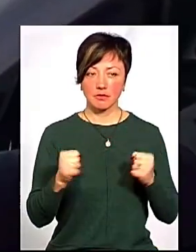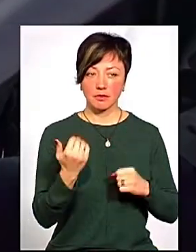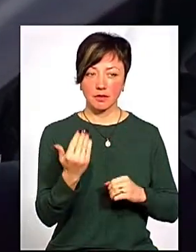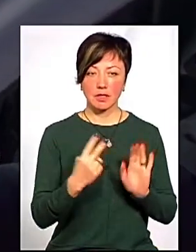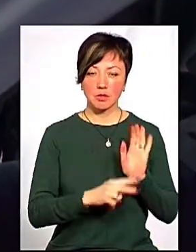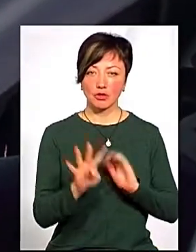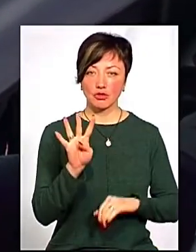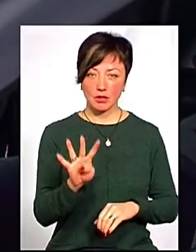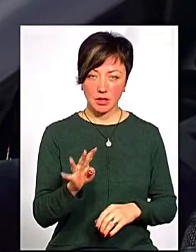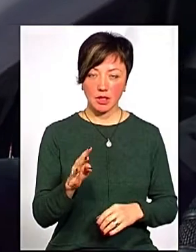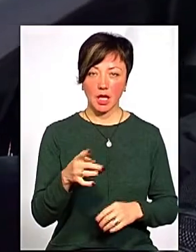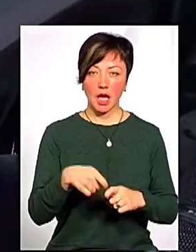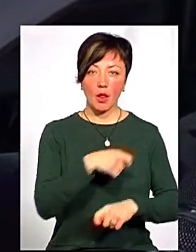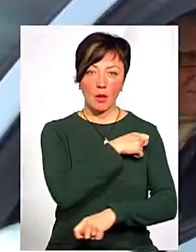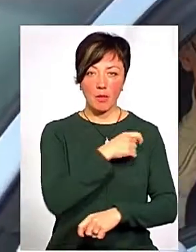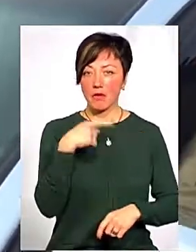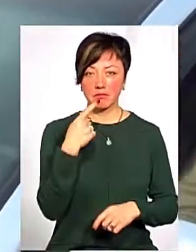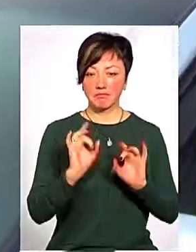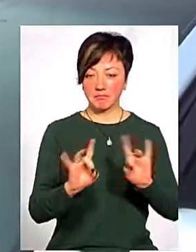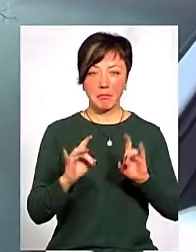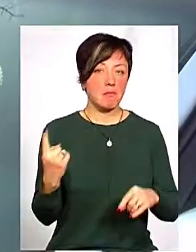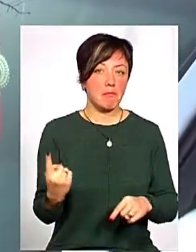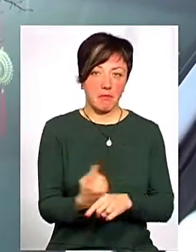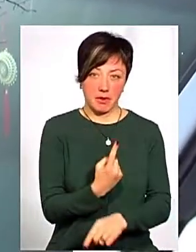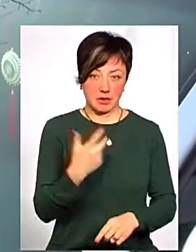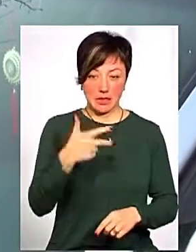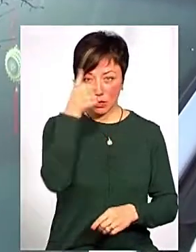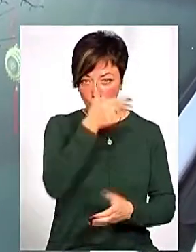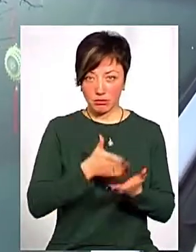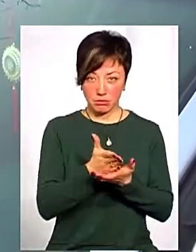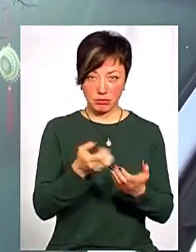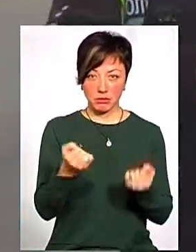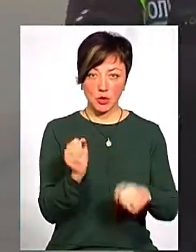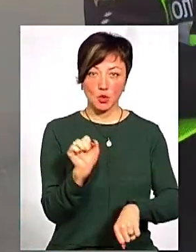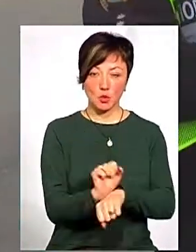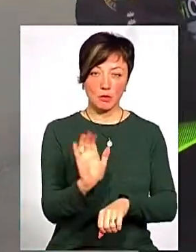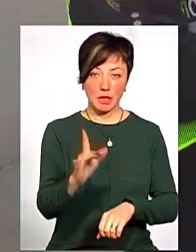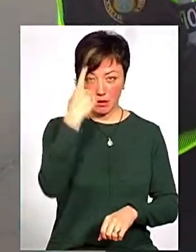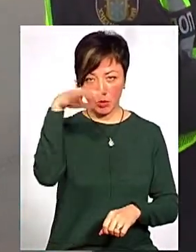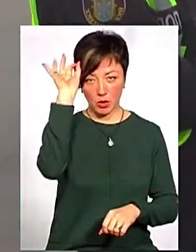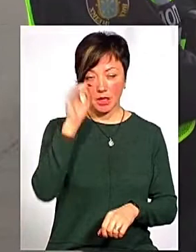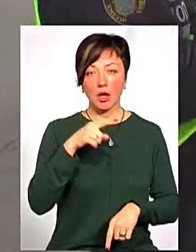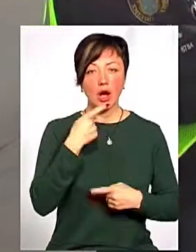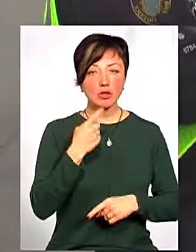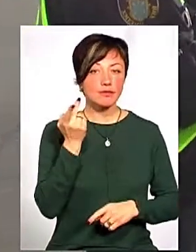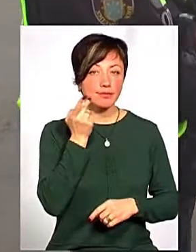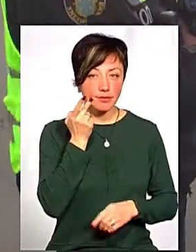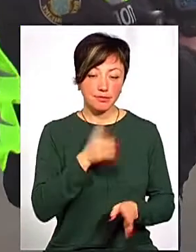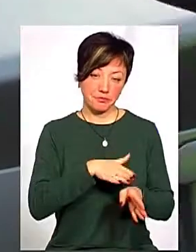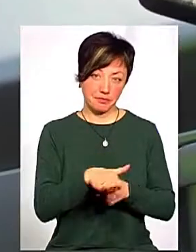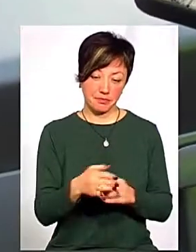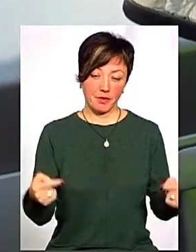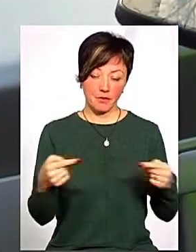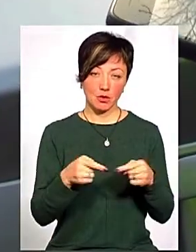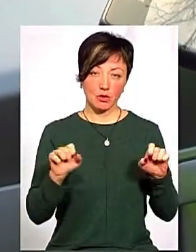Олег Коломієць розповів, що його вперше за 30 років водійського стажу зупинили працівники патрульної поліції. Каже, зазвичай дотримується